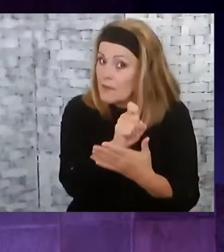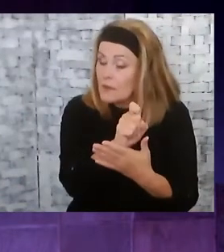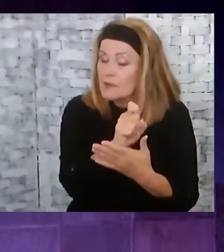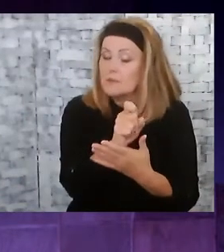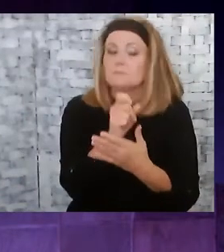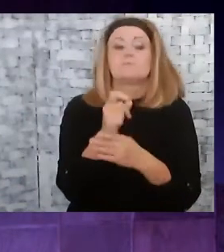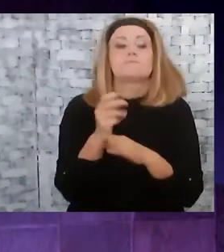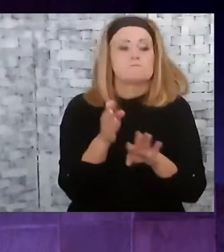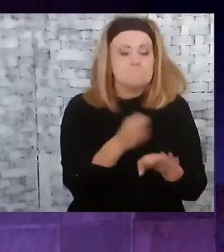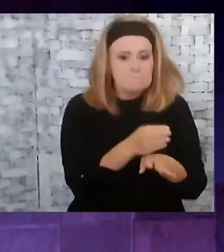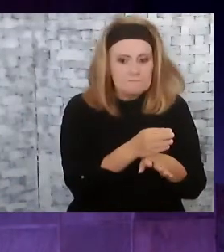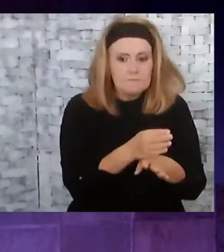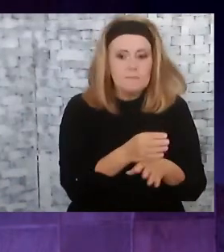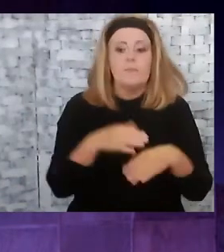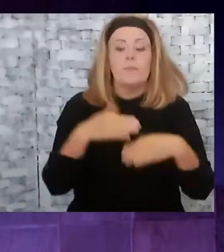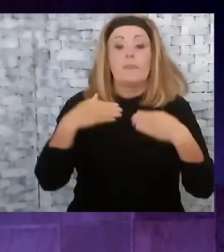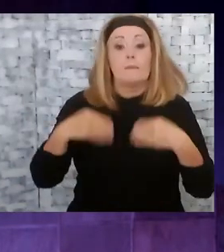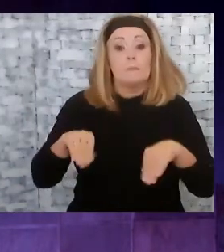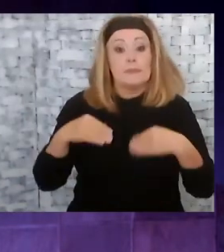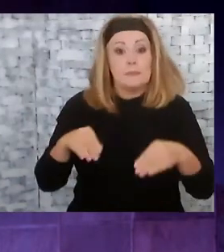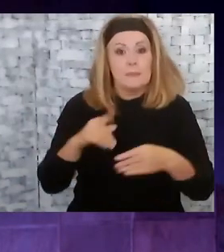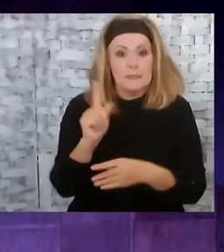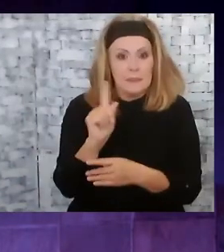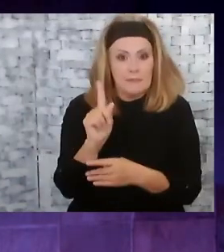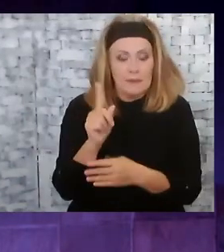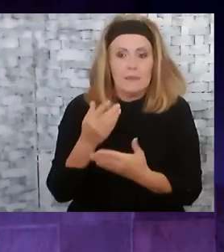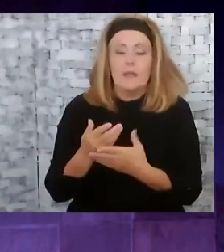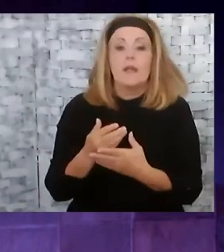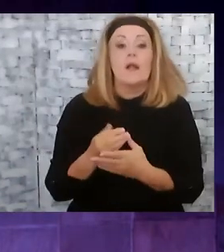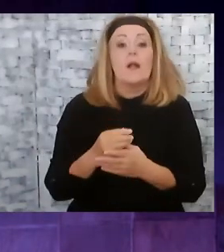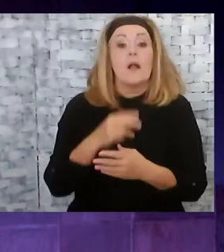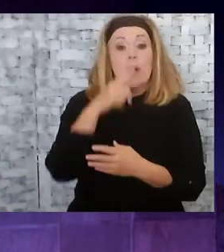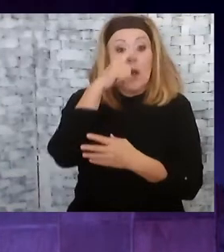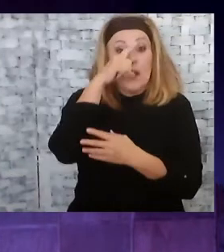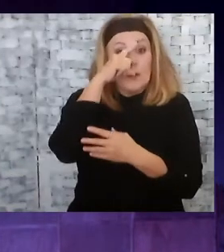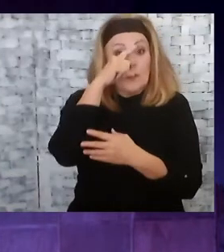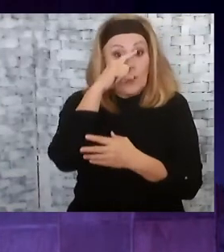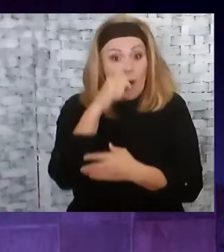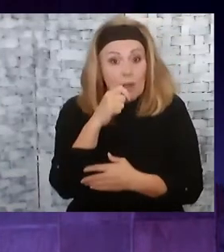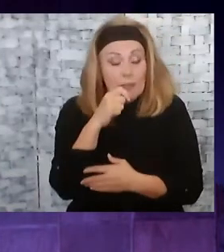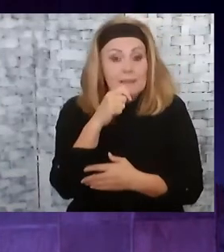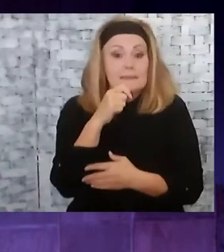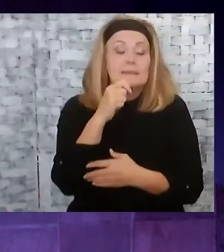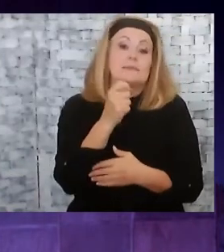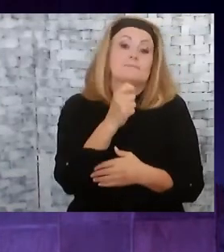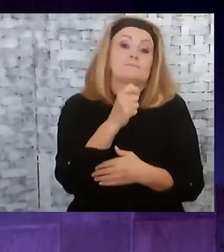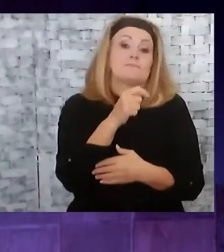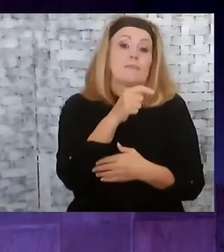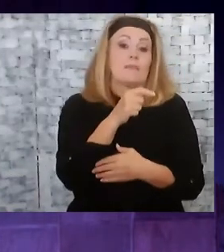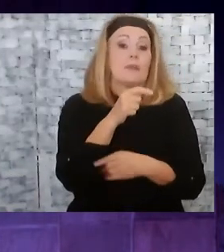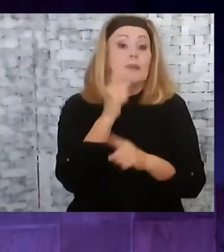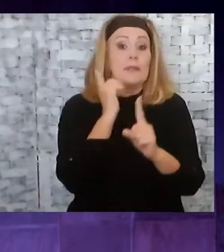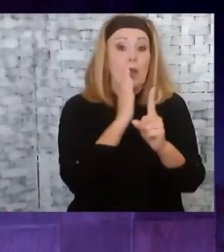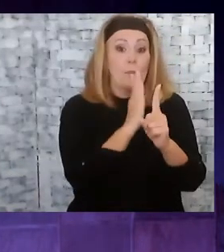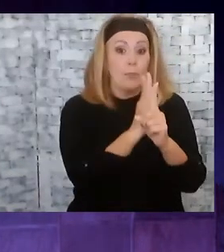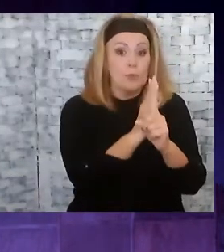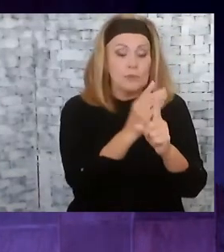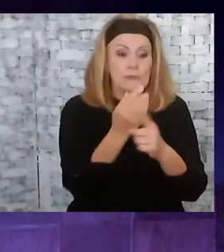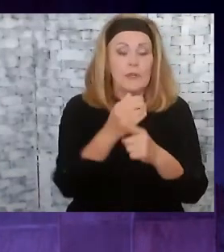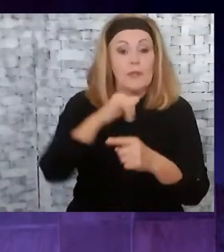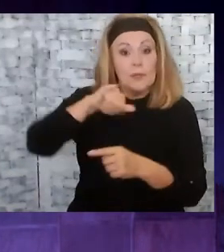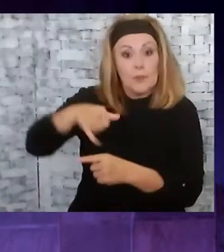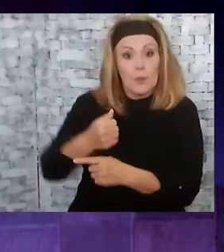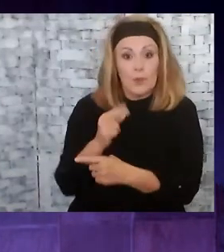Johannes, waar hy Jesus' lewe oor skryf. En Johannes skryf oor hoekom hy hierdie boek skryf. In Johannes 20